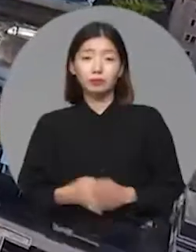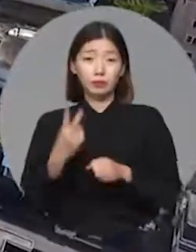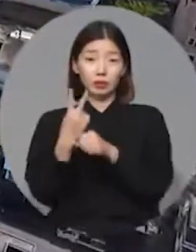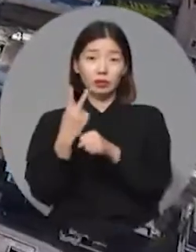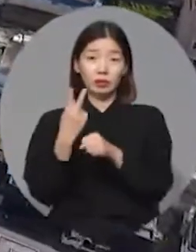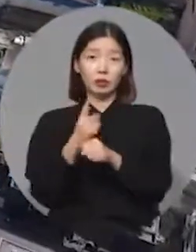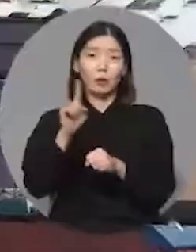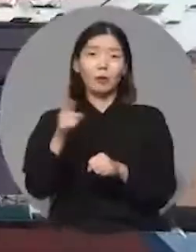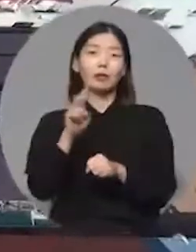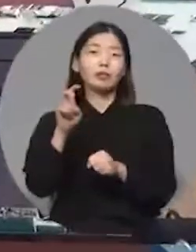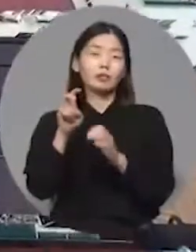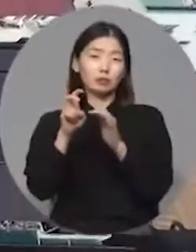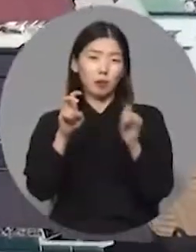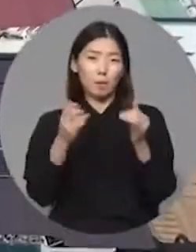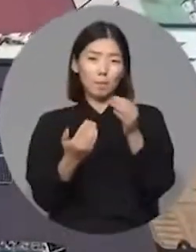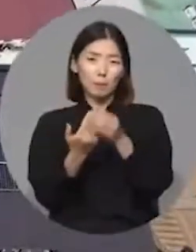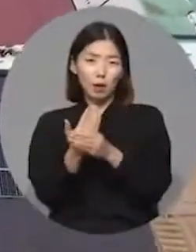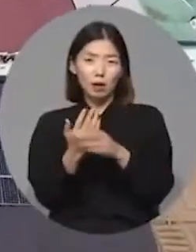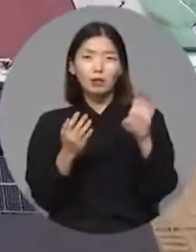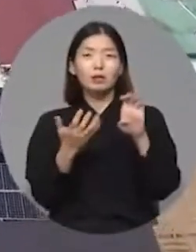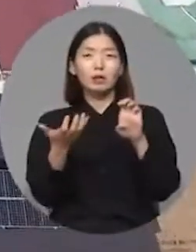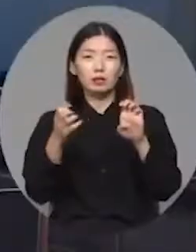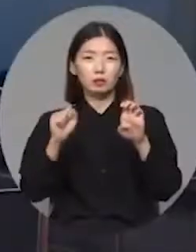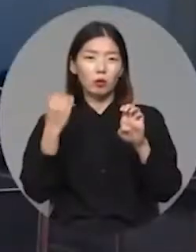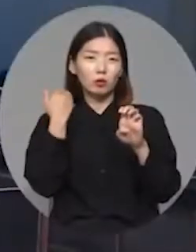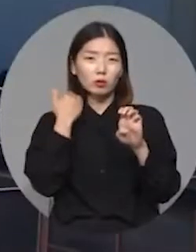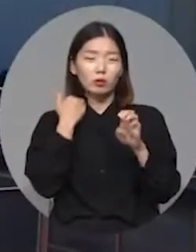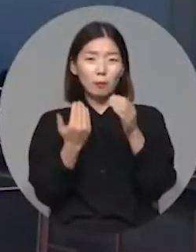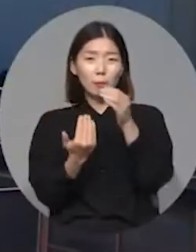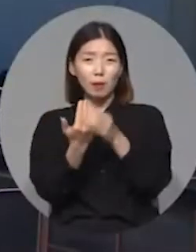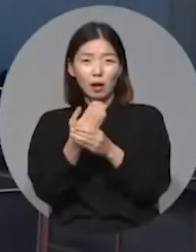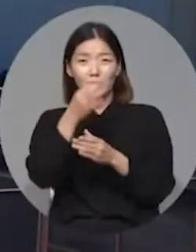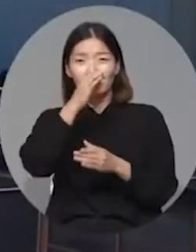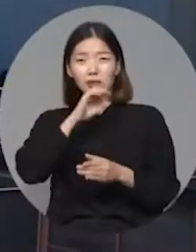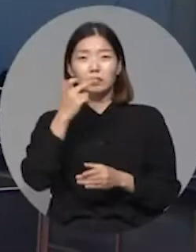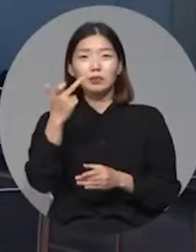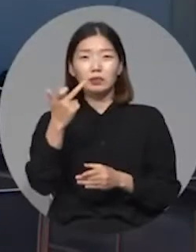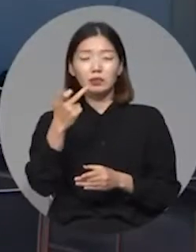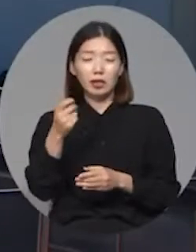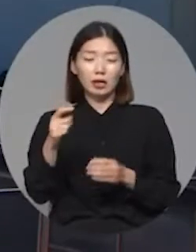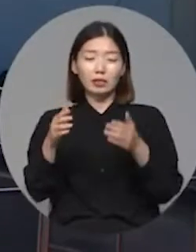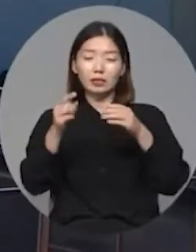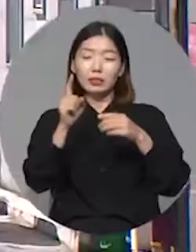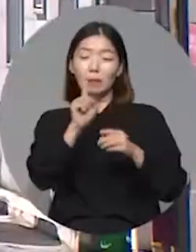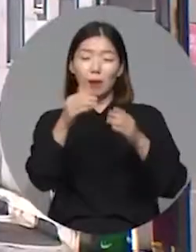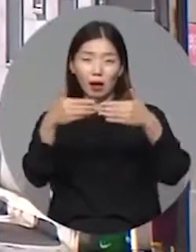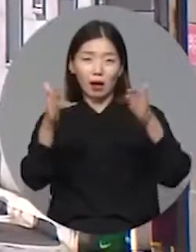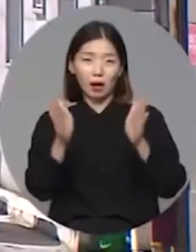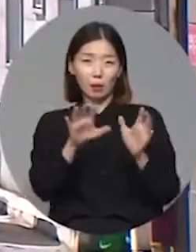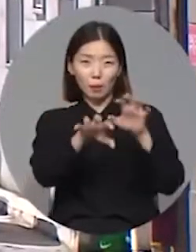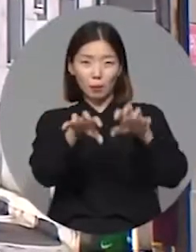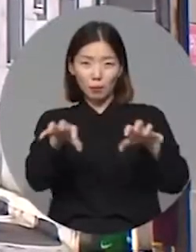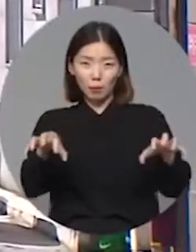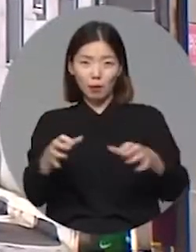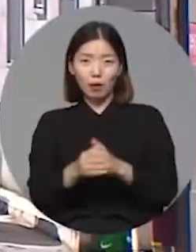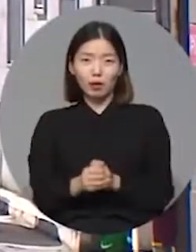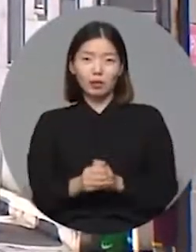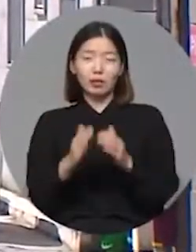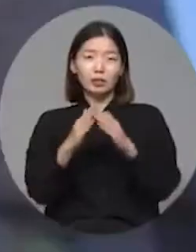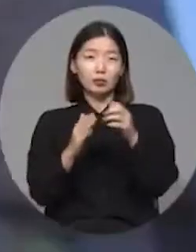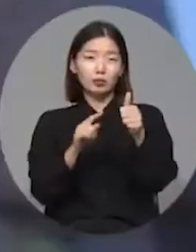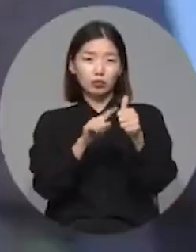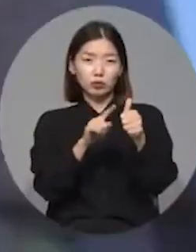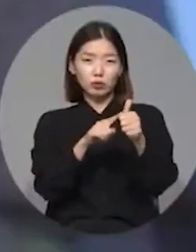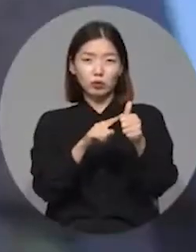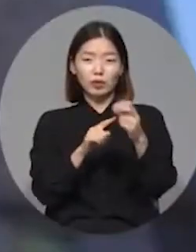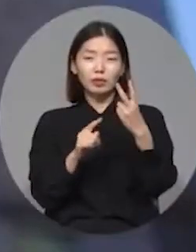재작년 120여 명의 피해자를 낸 40억 대 전세 사기 사건이 일어난 익산 시내 원룸촌입니다. 집주인 48살 강모